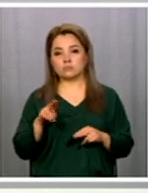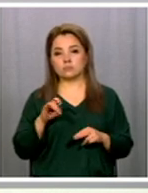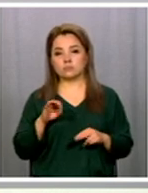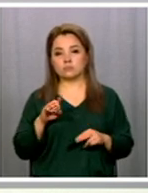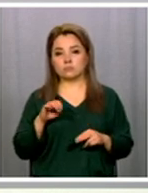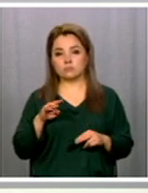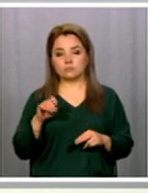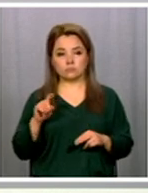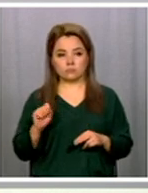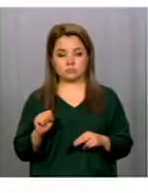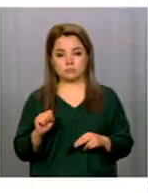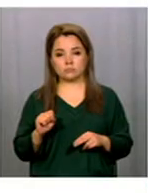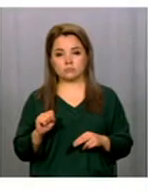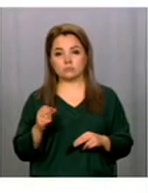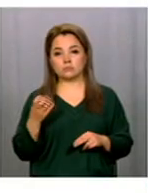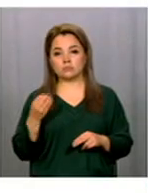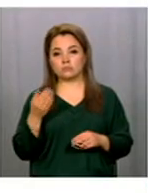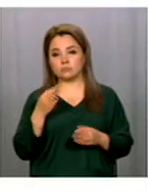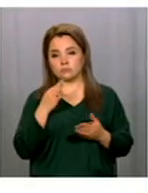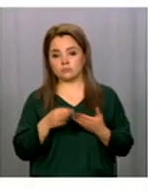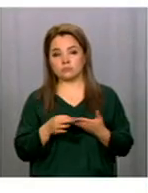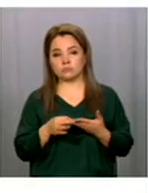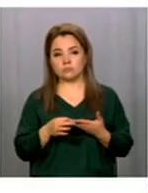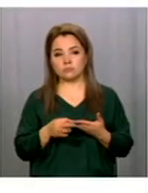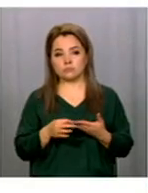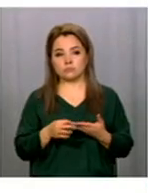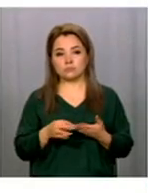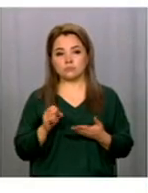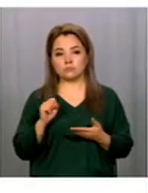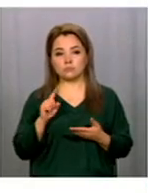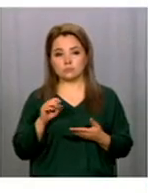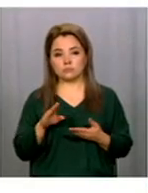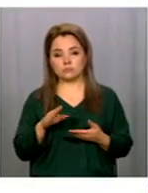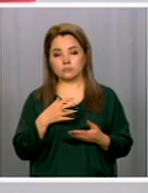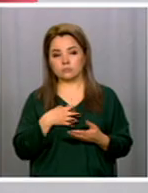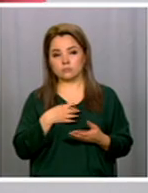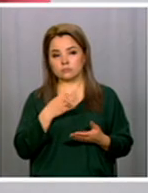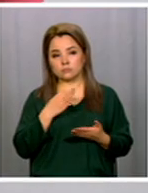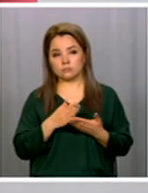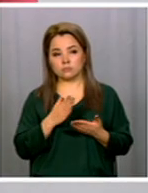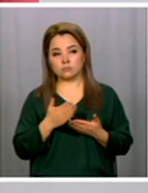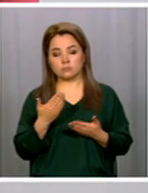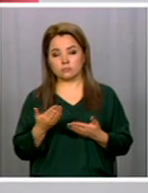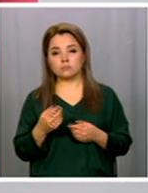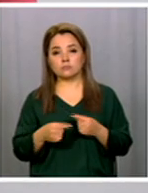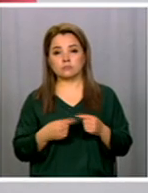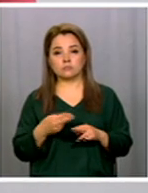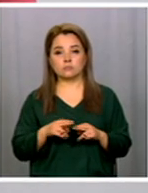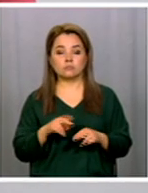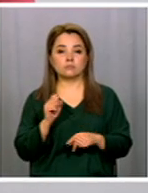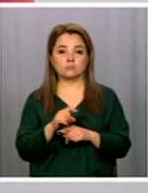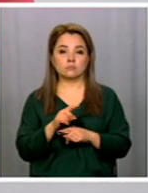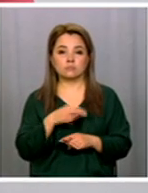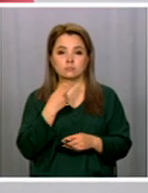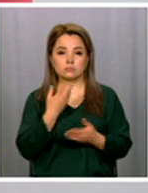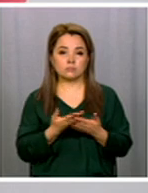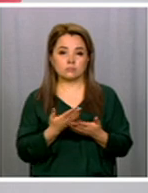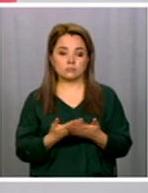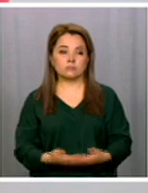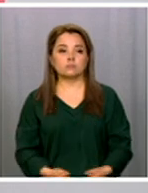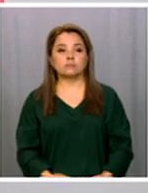дезоксирибоза және азотты негіздер. Келесі тапсырмаға назар